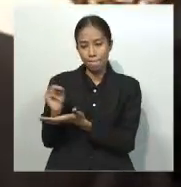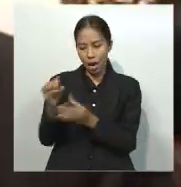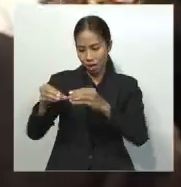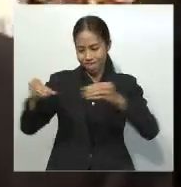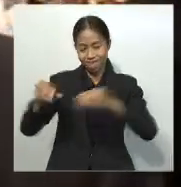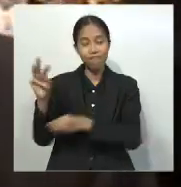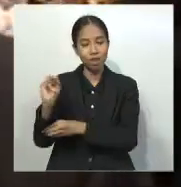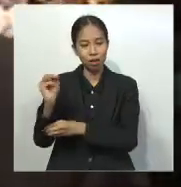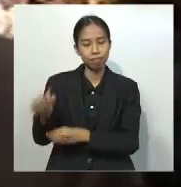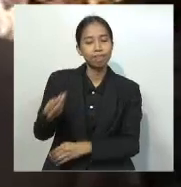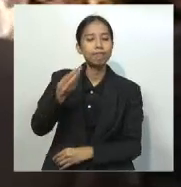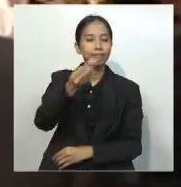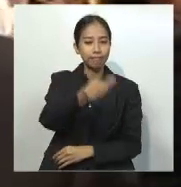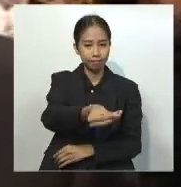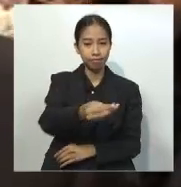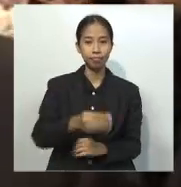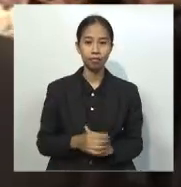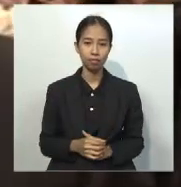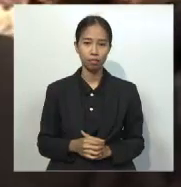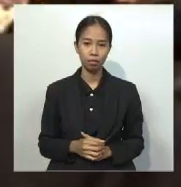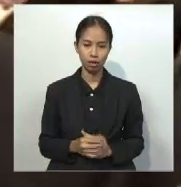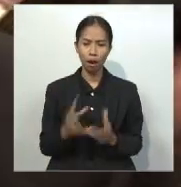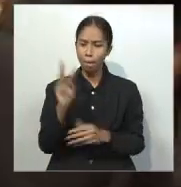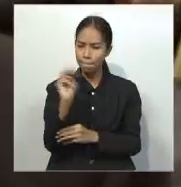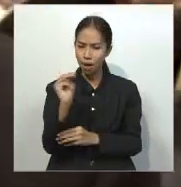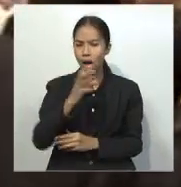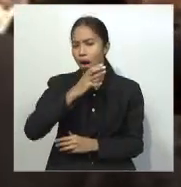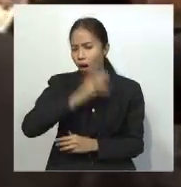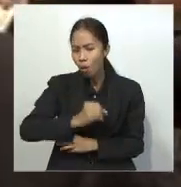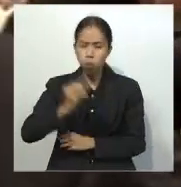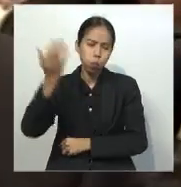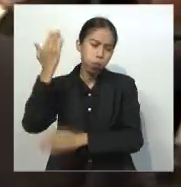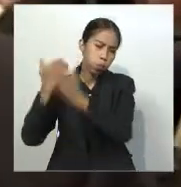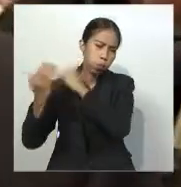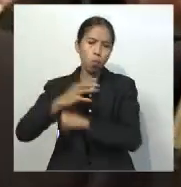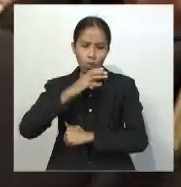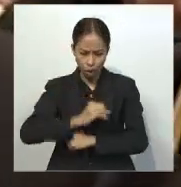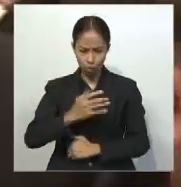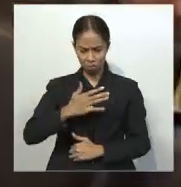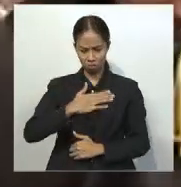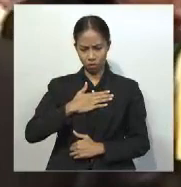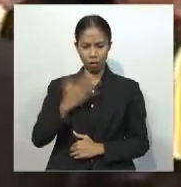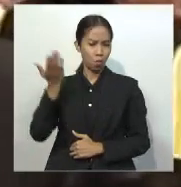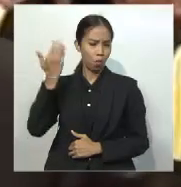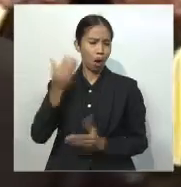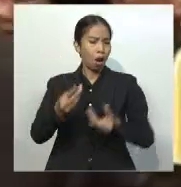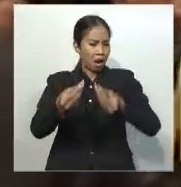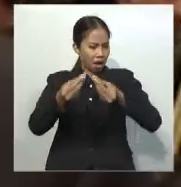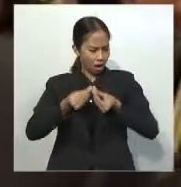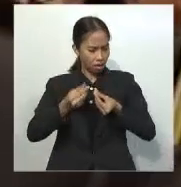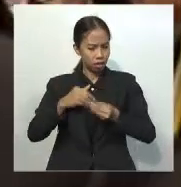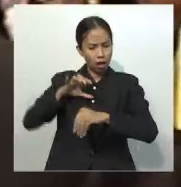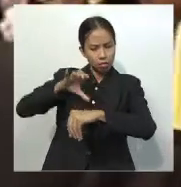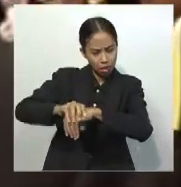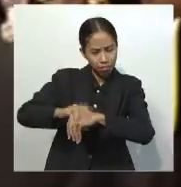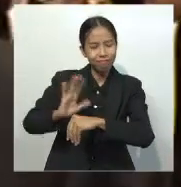ให้ครับก็เป็นไม้ที่มีความเก่าแก่แล้วก็ท่านบอกท่านยังไม่เคยจับเลยนะตั้งแต่เก็บมาได้มาจ